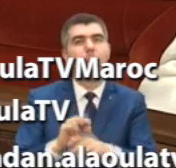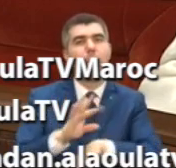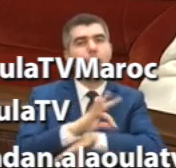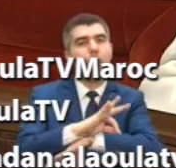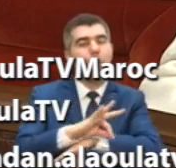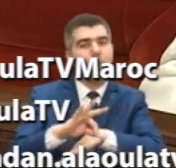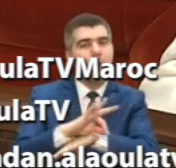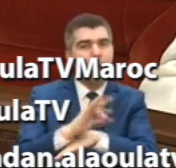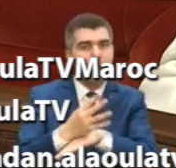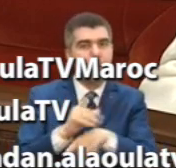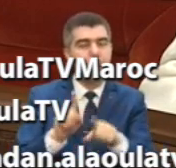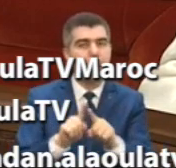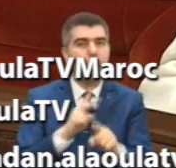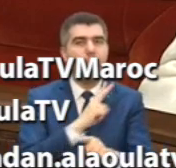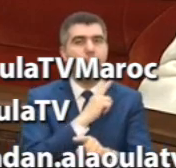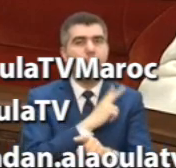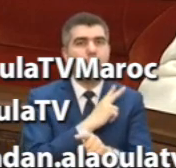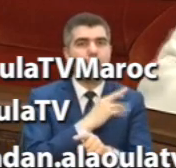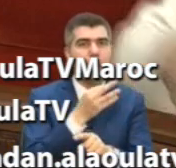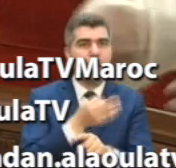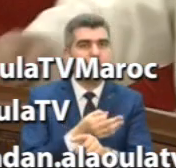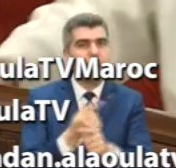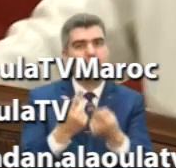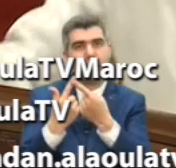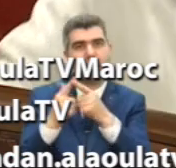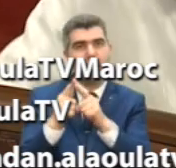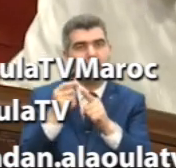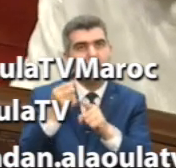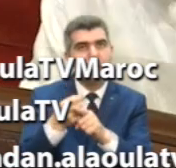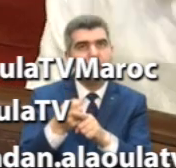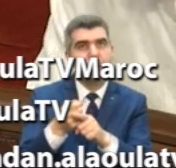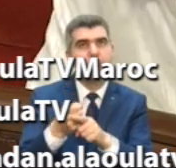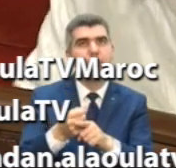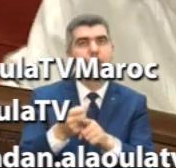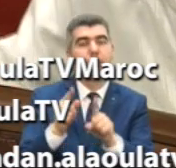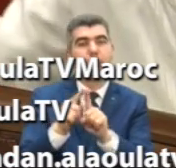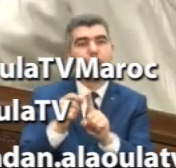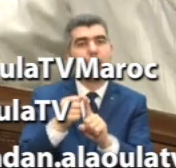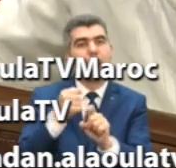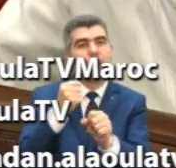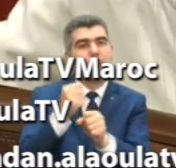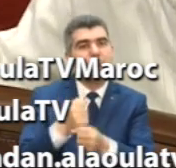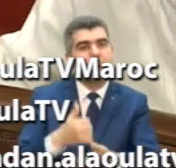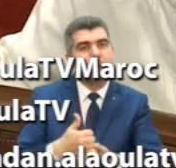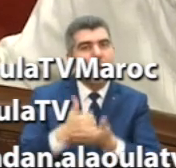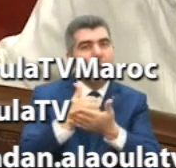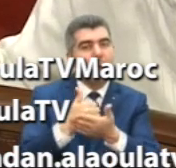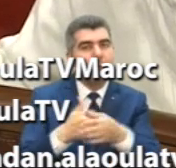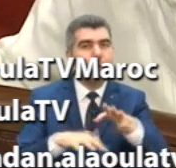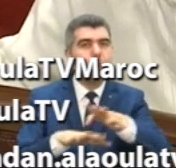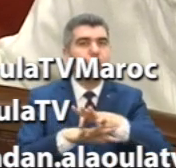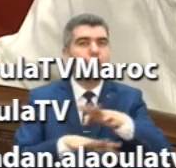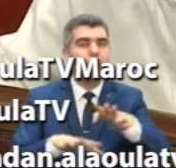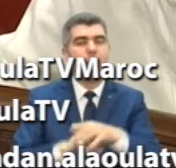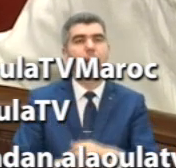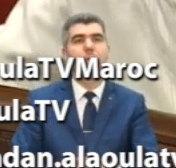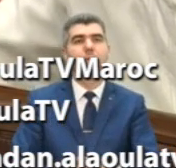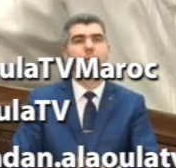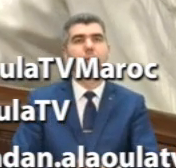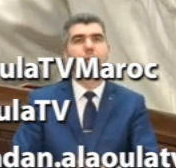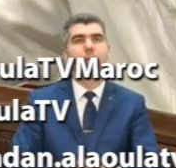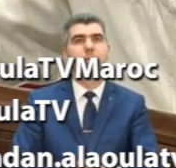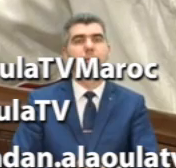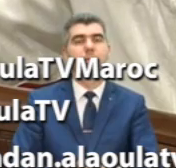البشريه والارتقاء بقدراتها، او على مستوى تنويع العرض التربوي وتعزيز خدمات الدعم الاجتماعي. تجدر الاشاره ان هذه